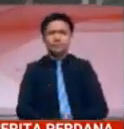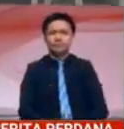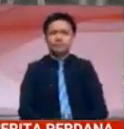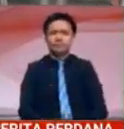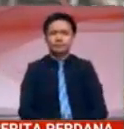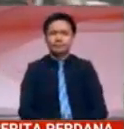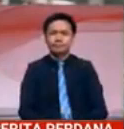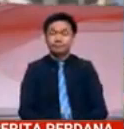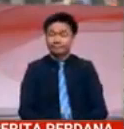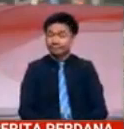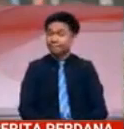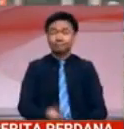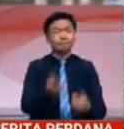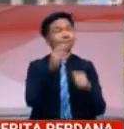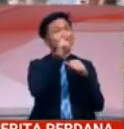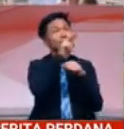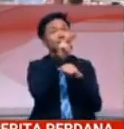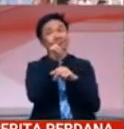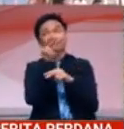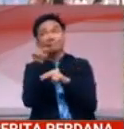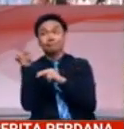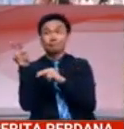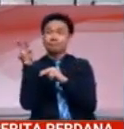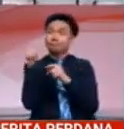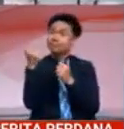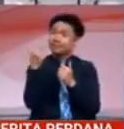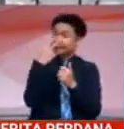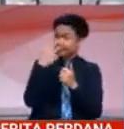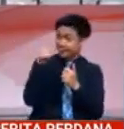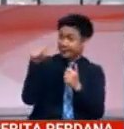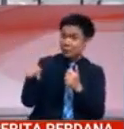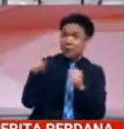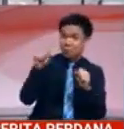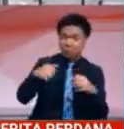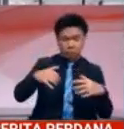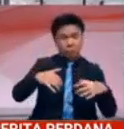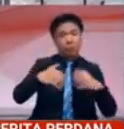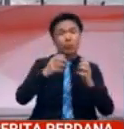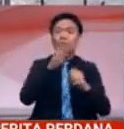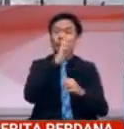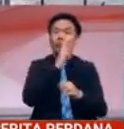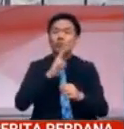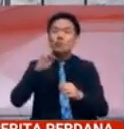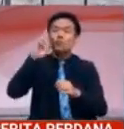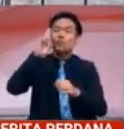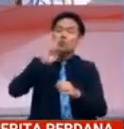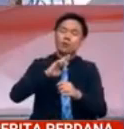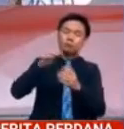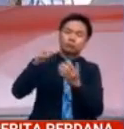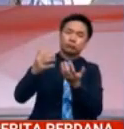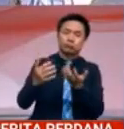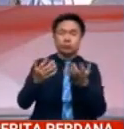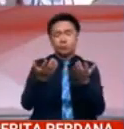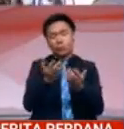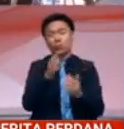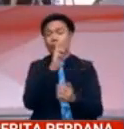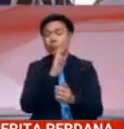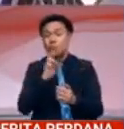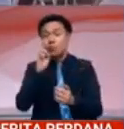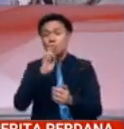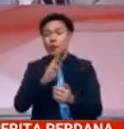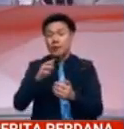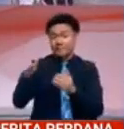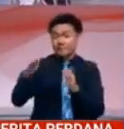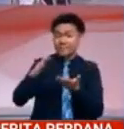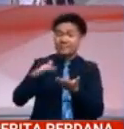Selain itu, dengan pemandangan dan lokasi strategik pengkalan ini boleh dijadikan restoran terapung makanan halal ikan bakar. Itu saya syorkan kalau